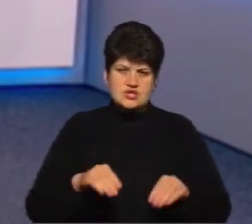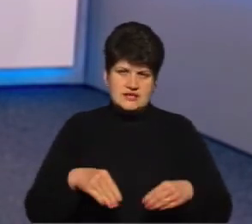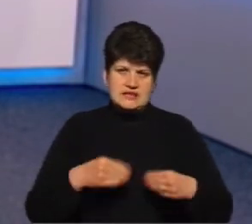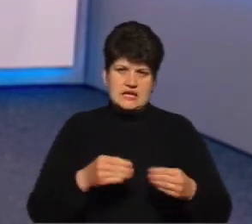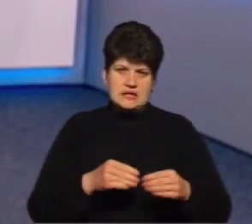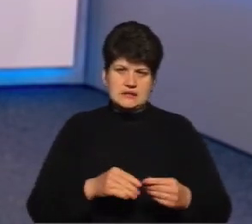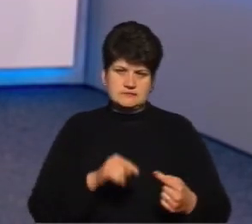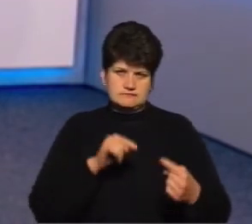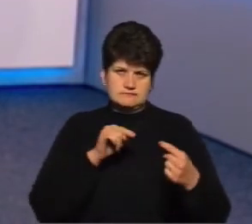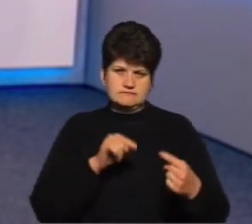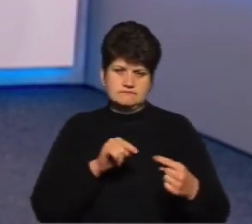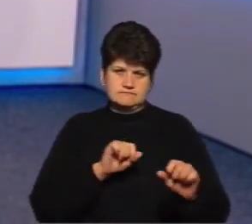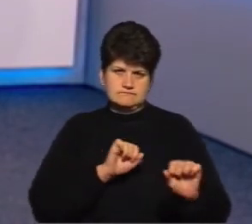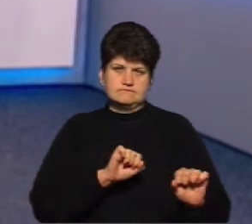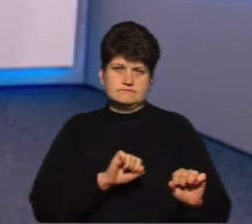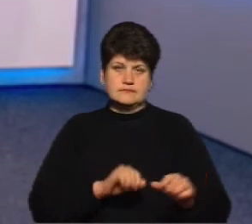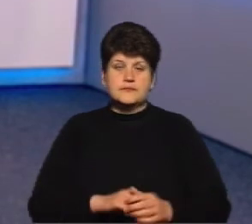відповідно, відсіч.